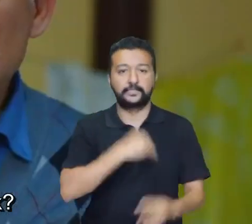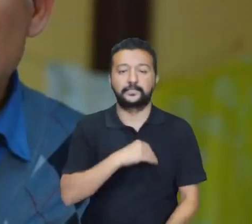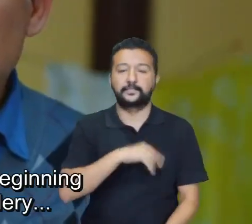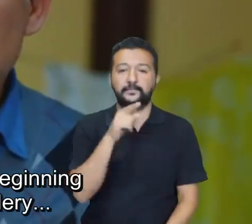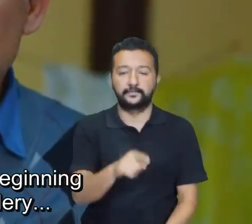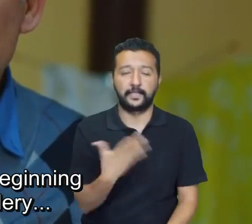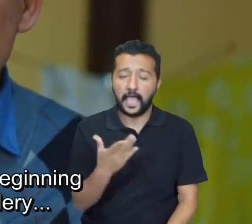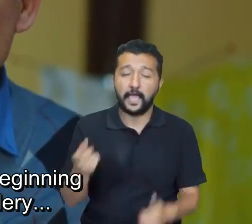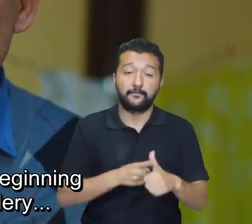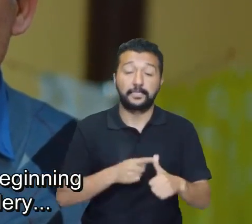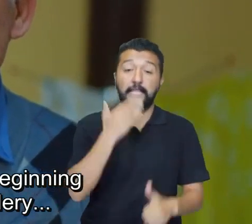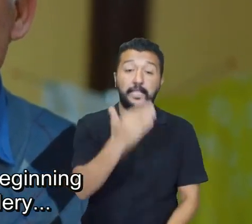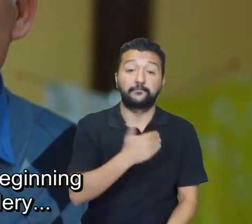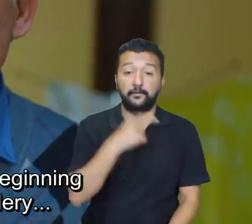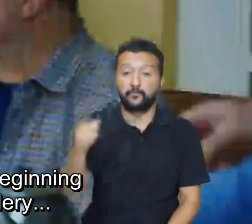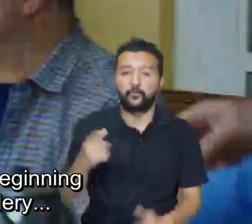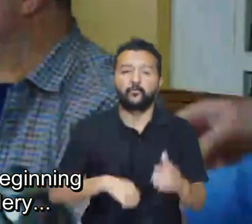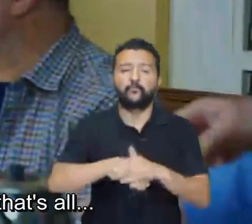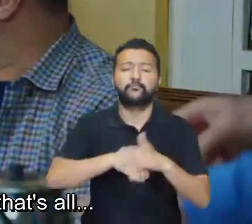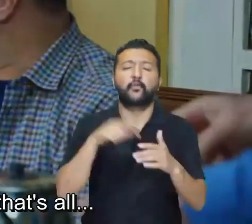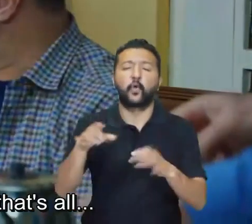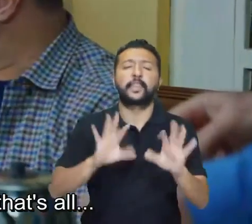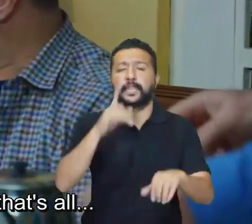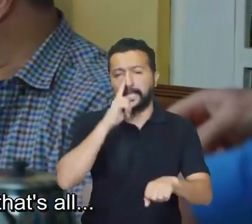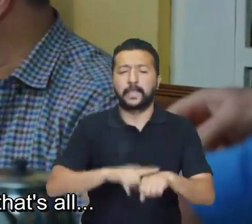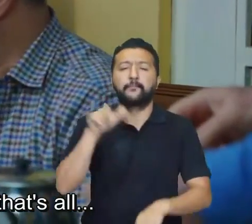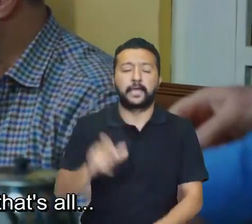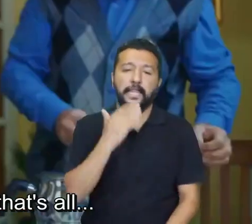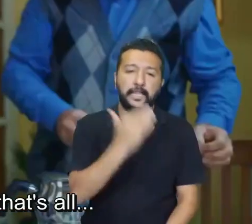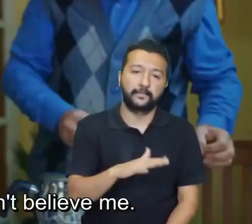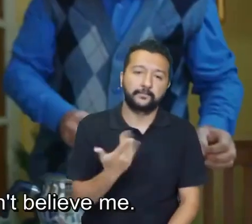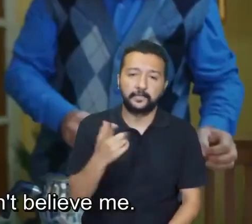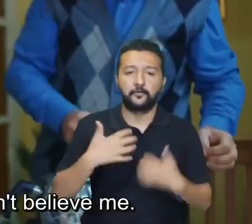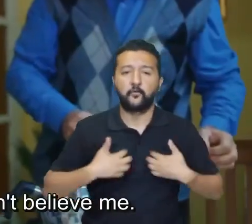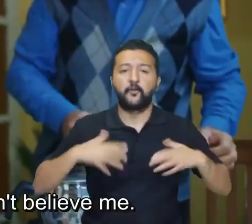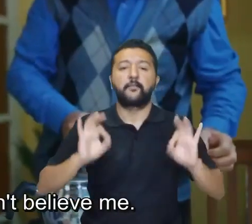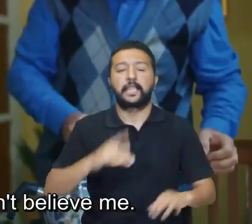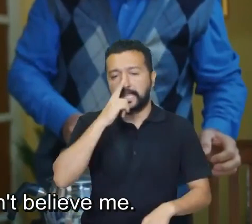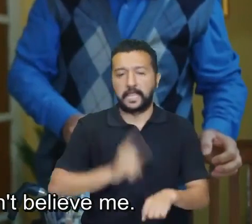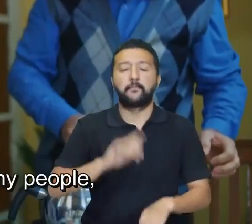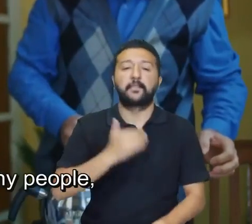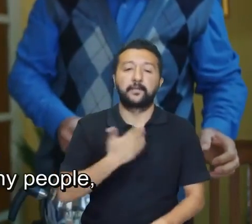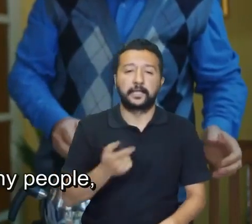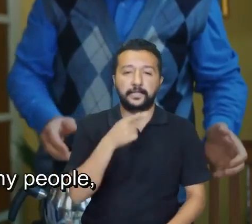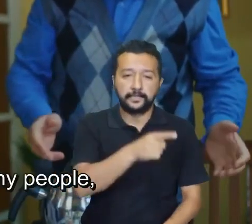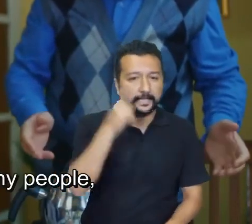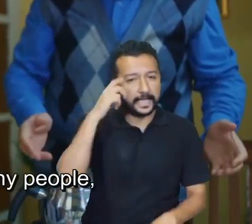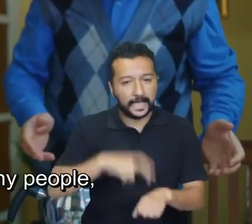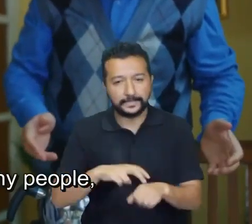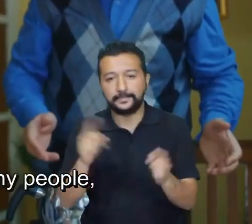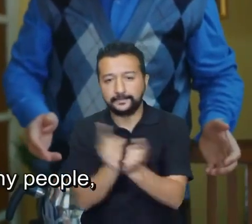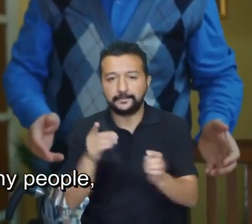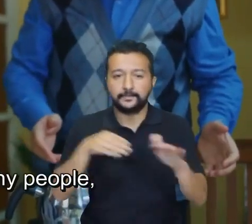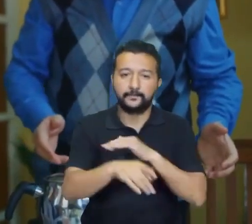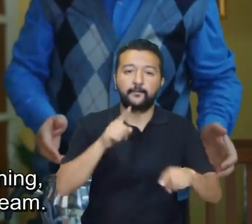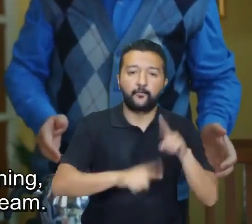ya? Ama en baştan dedim ben bundan topçu olmaz diye, buna inanmayın bu kadar diye de güvenmediler, inanmadılar bana. Araya böyle hatırlı kişiler